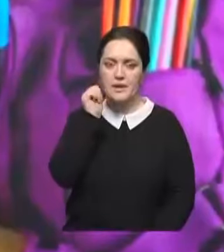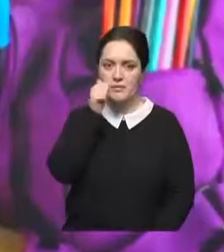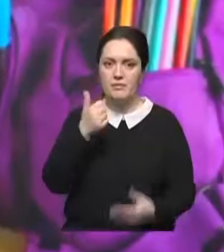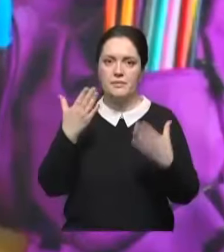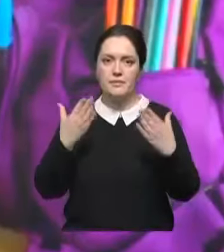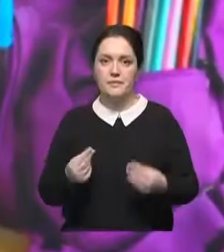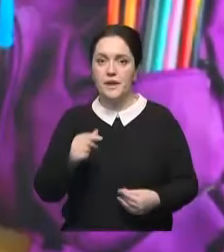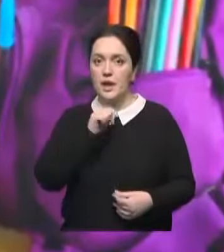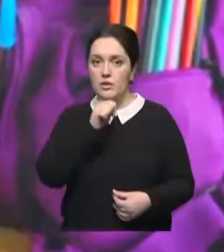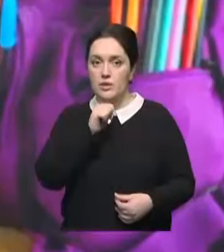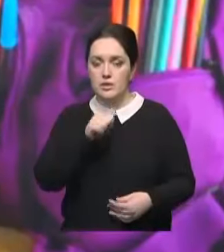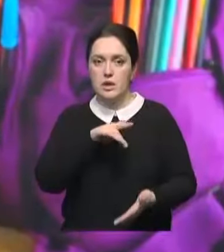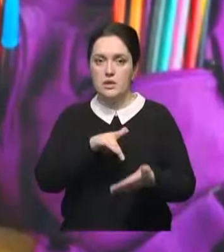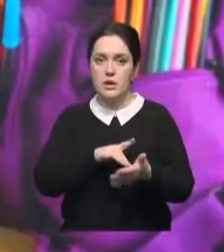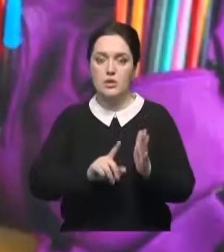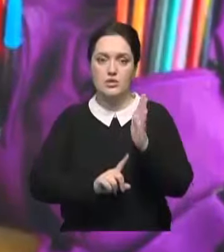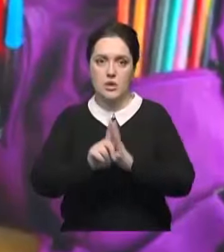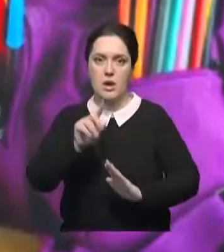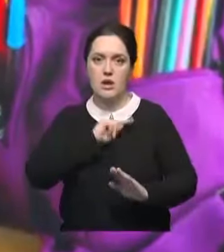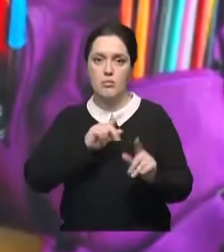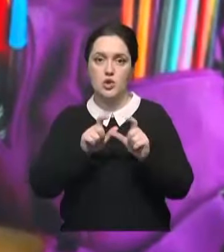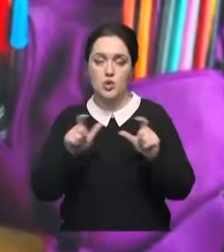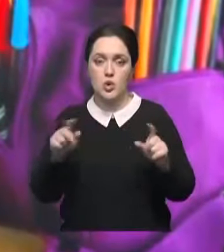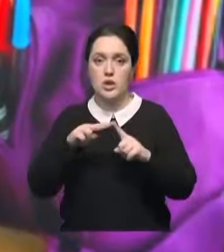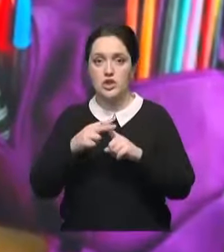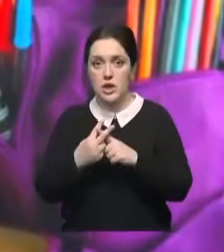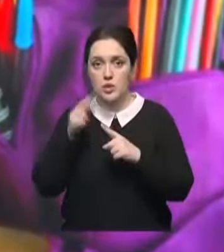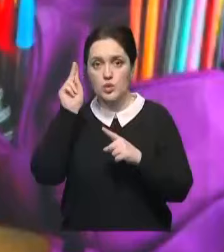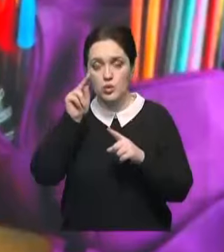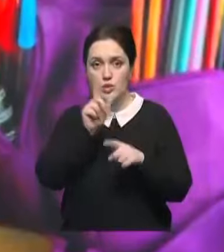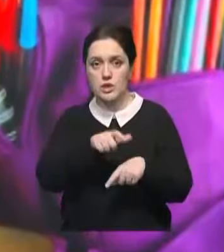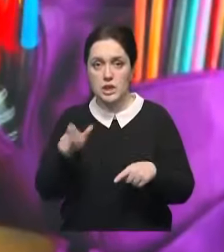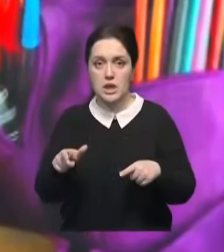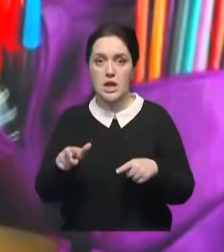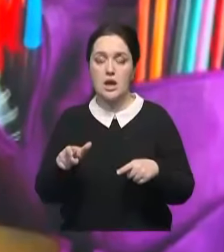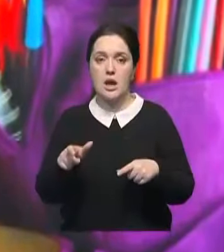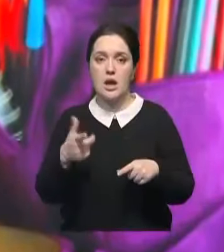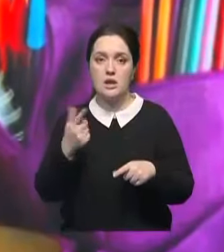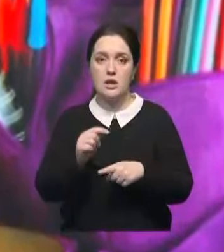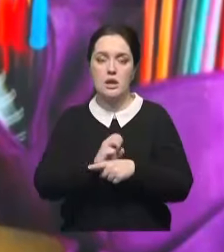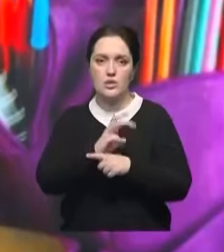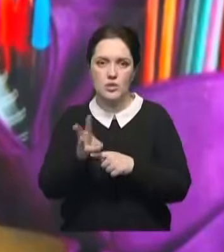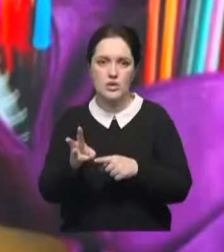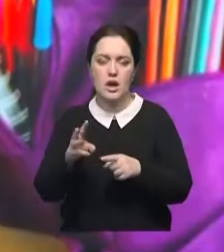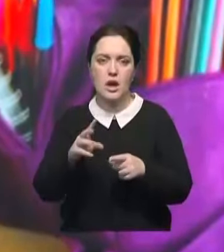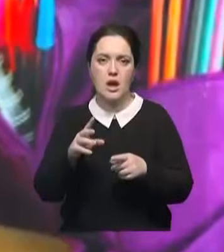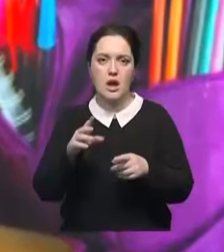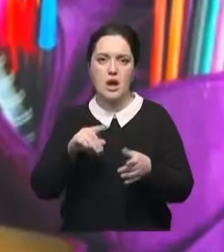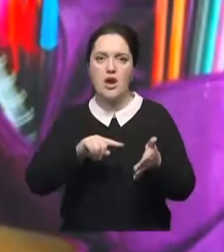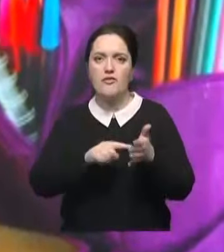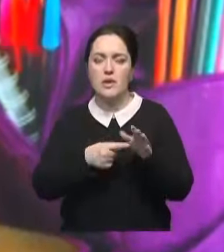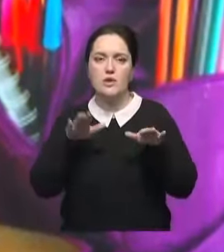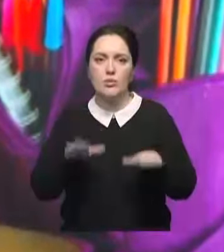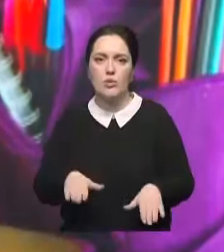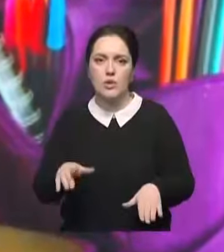С завтрашнего дня в Костанае начинают работать школы. Часть учеников организации образования, где созданы эвакуационные пункты, продолжат